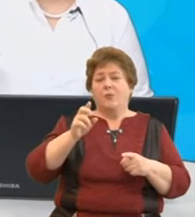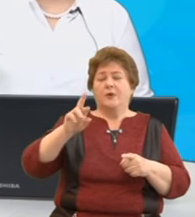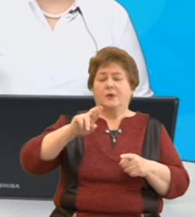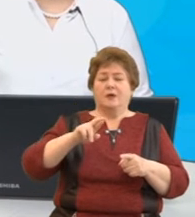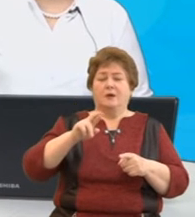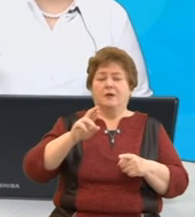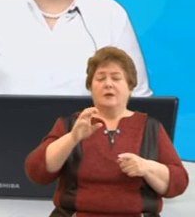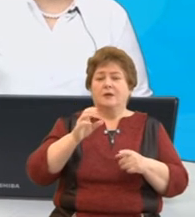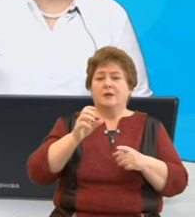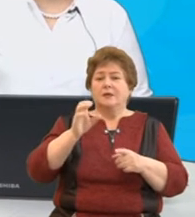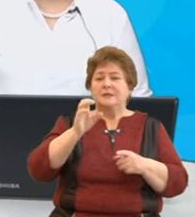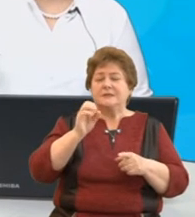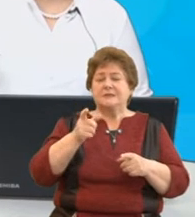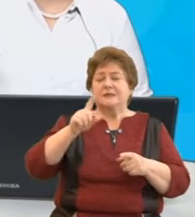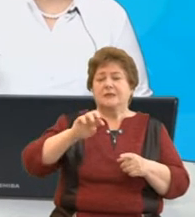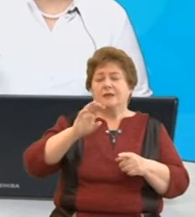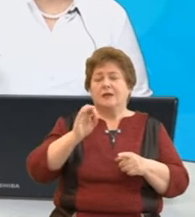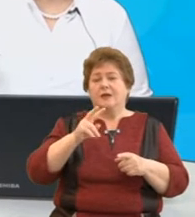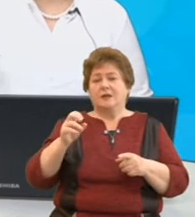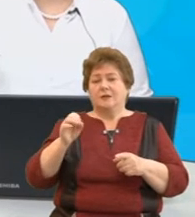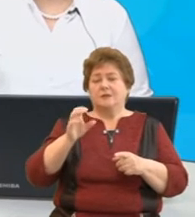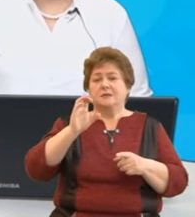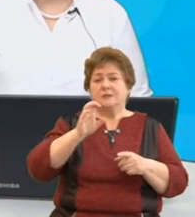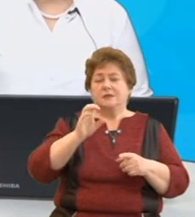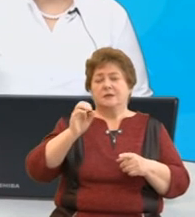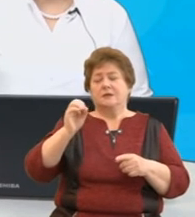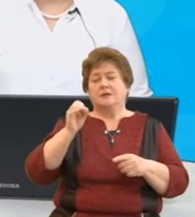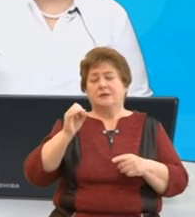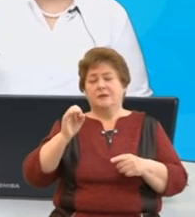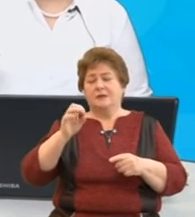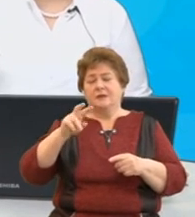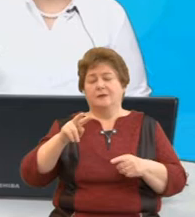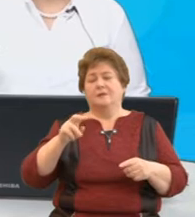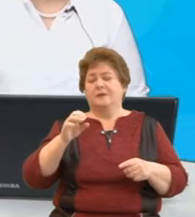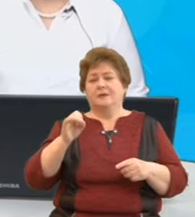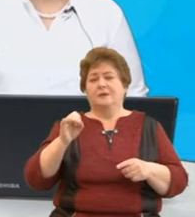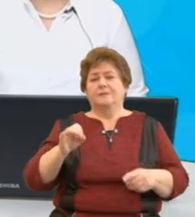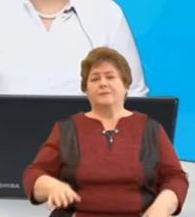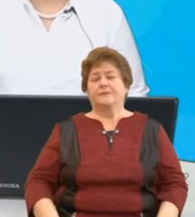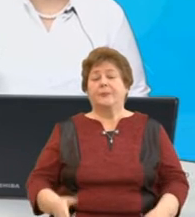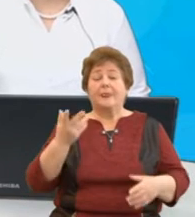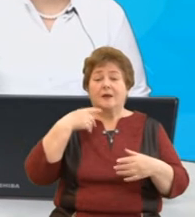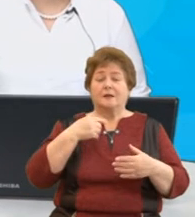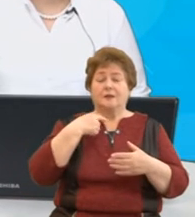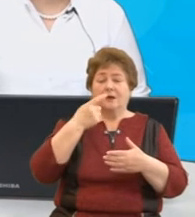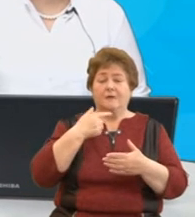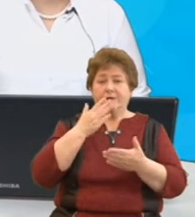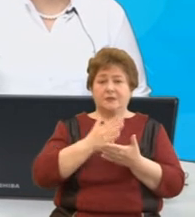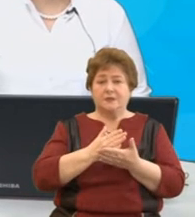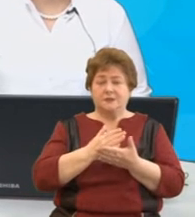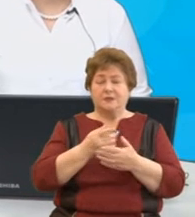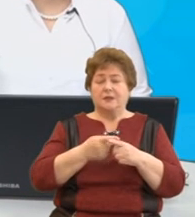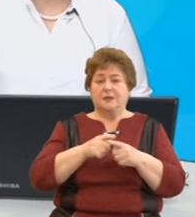слове съели с и когда я произношу это